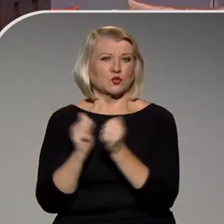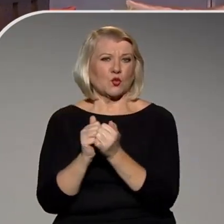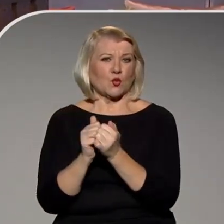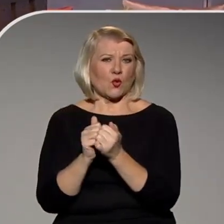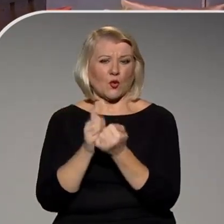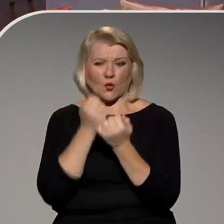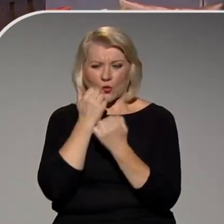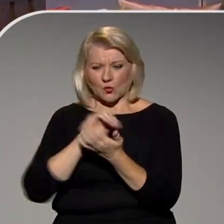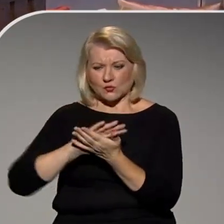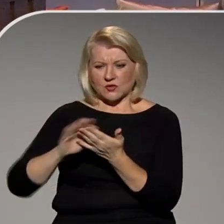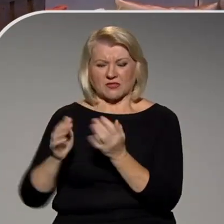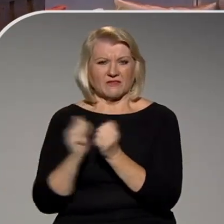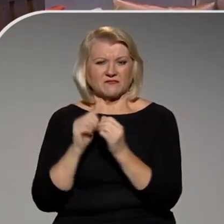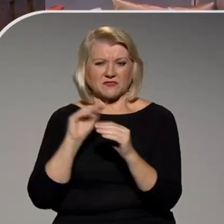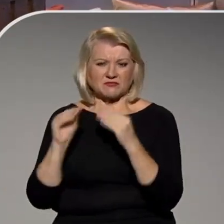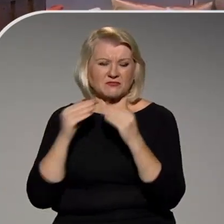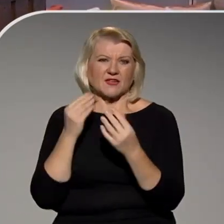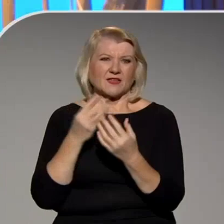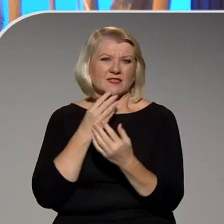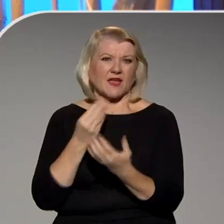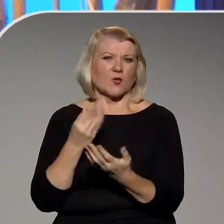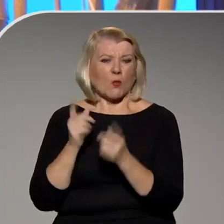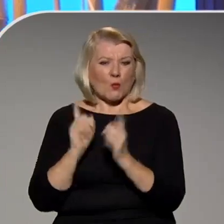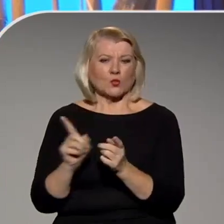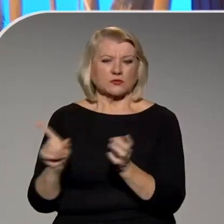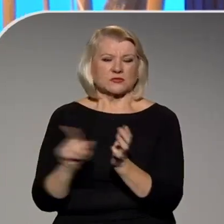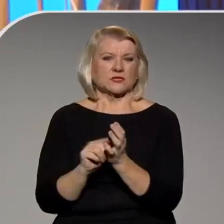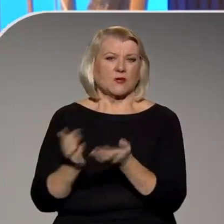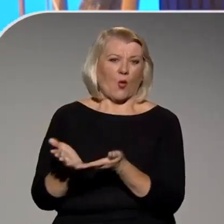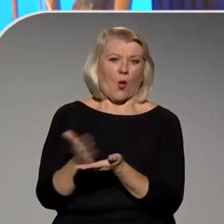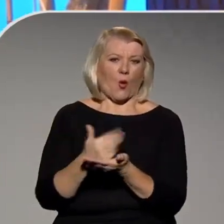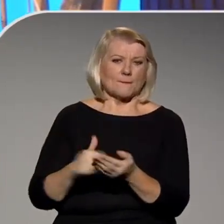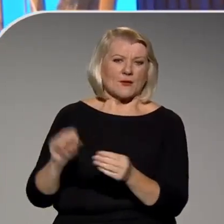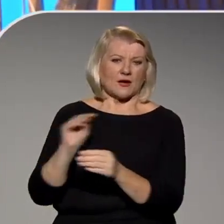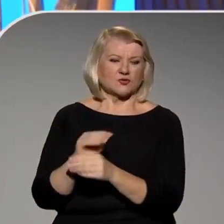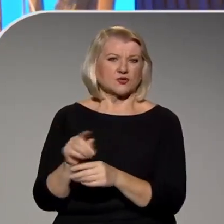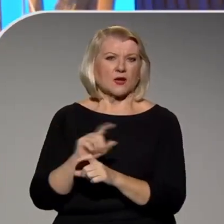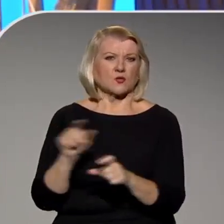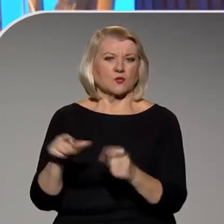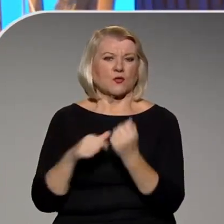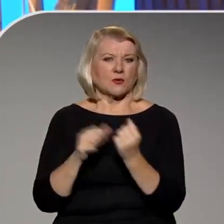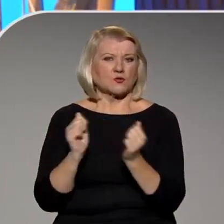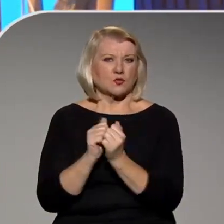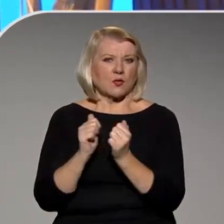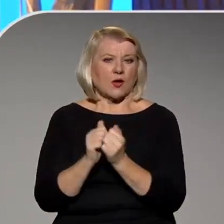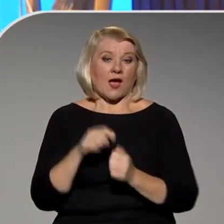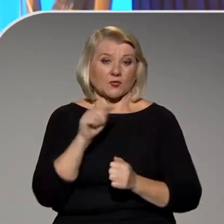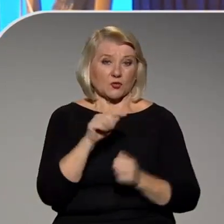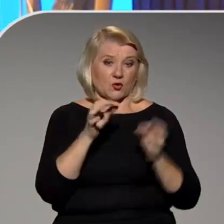a člověk bez nějaké omáčky nebo bez něčeho k tomu to velmi těžko